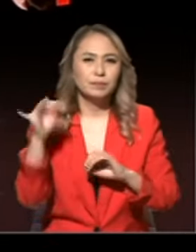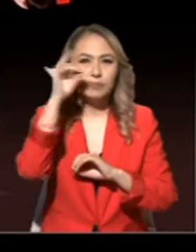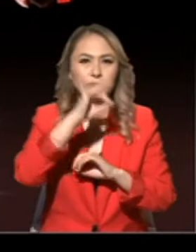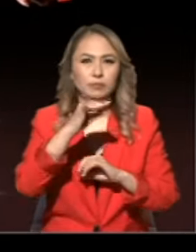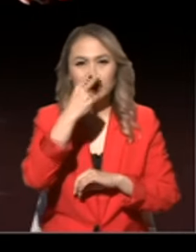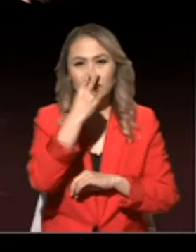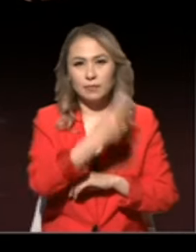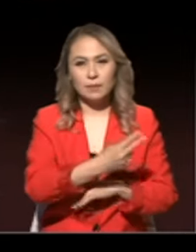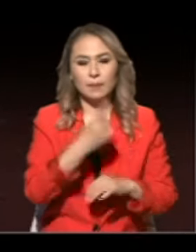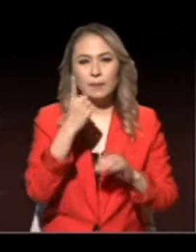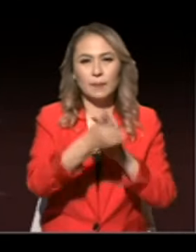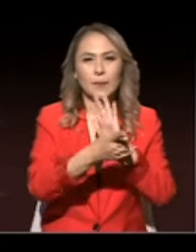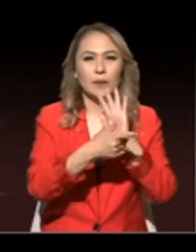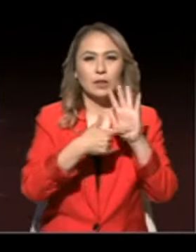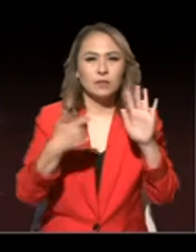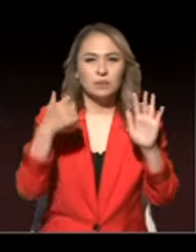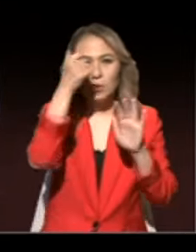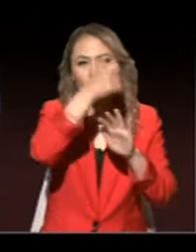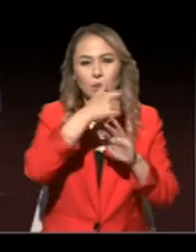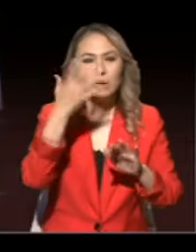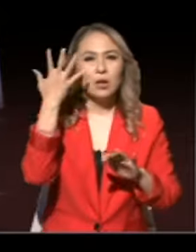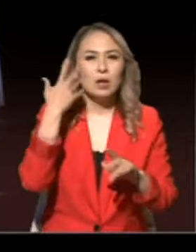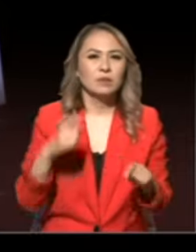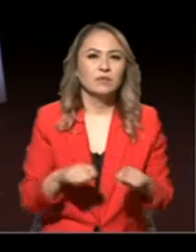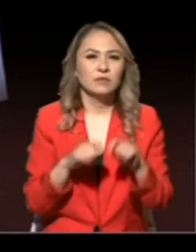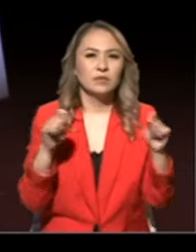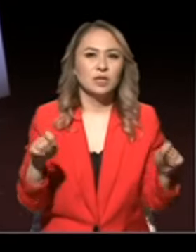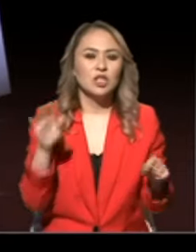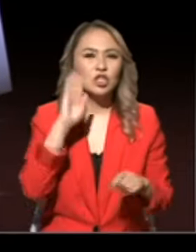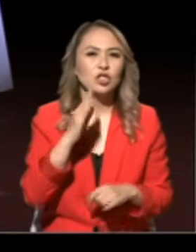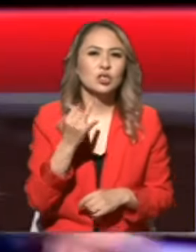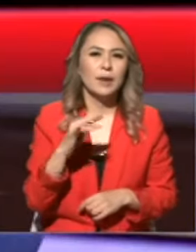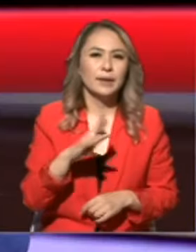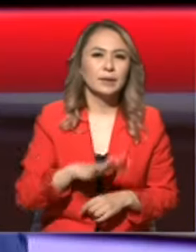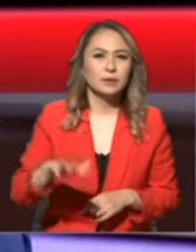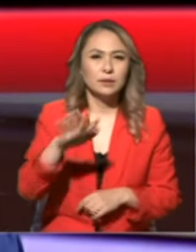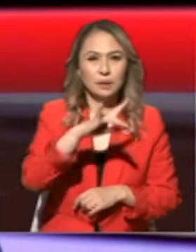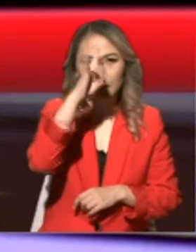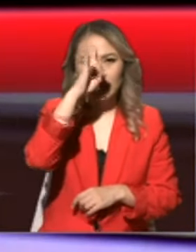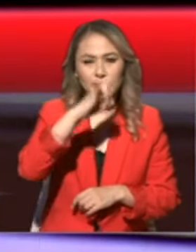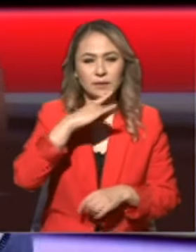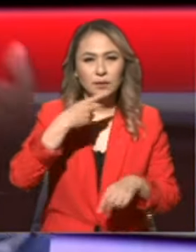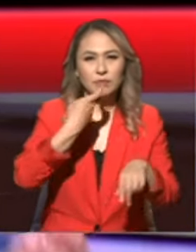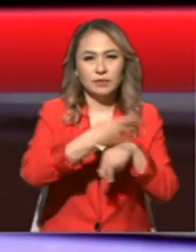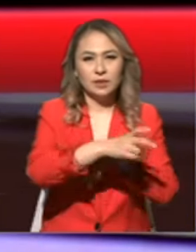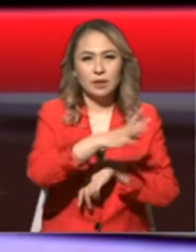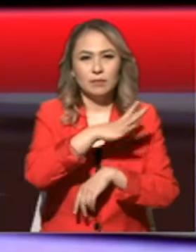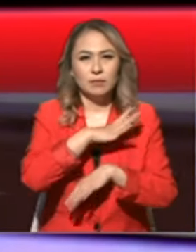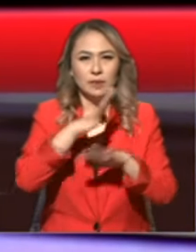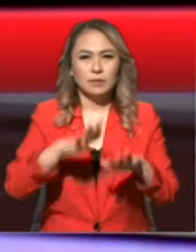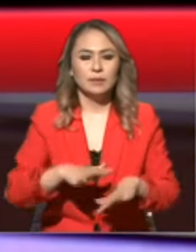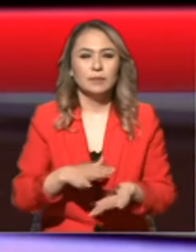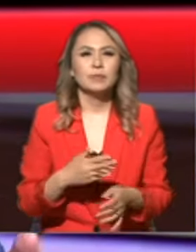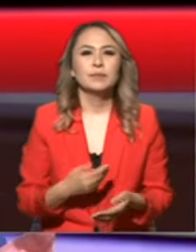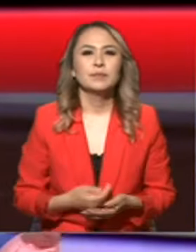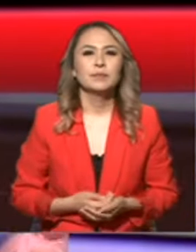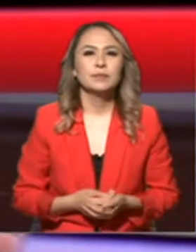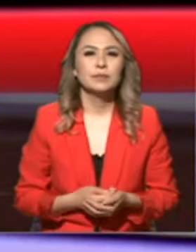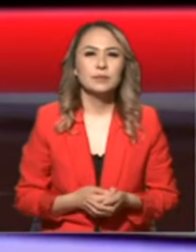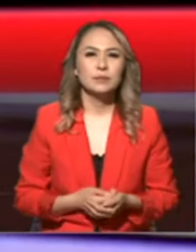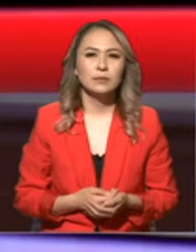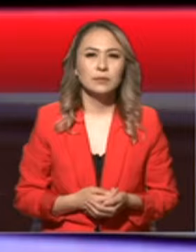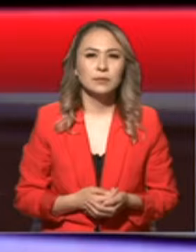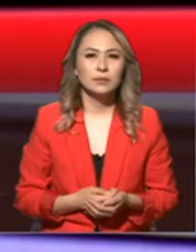қараңыздар, 1700 жылдары Неплюев жарлық шығарған кезде жайықтың жағасында қазақтарды қуды бері қарай, далалы аймақтарға қарай. Сөйтіп